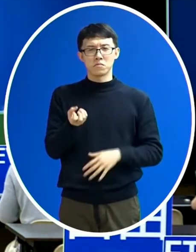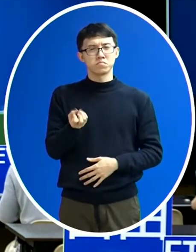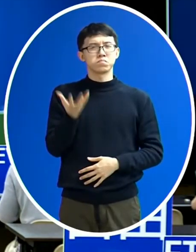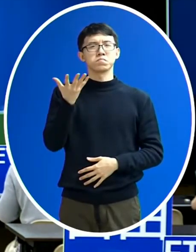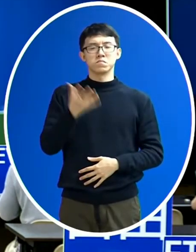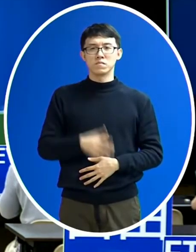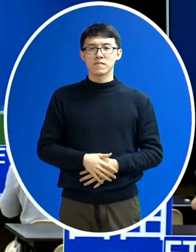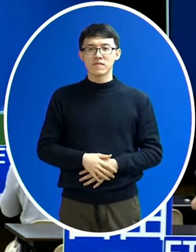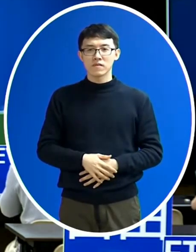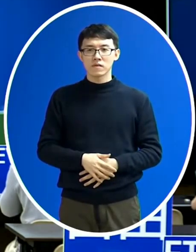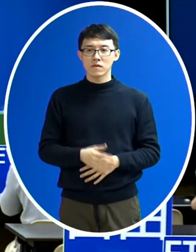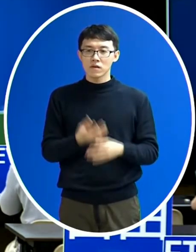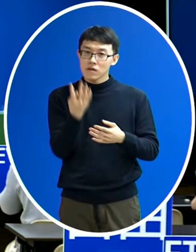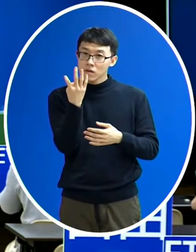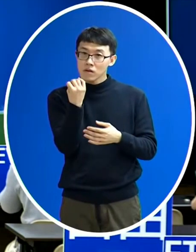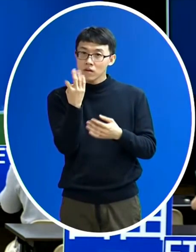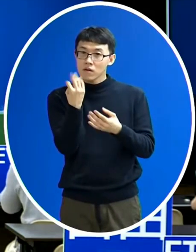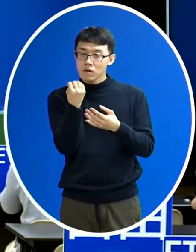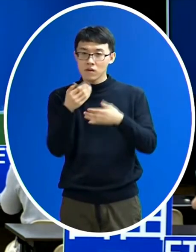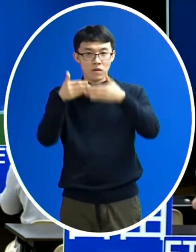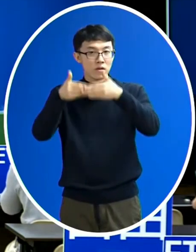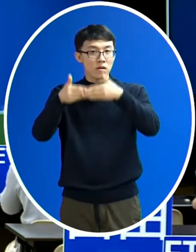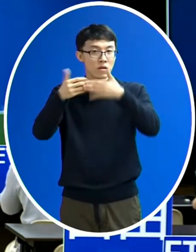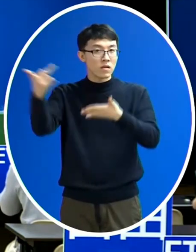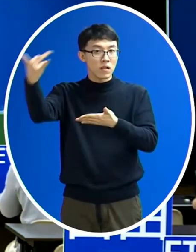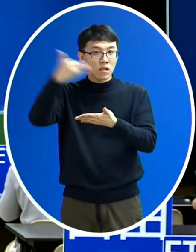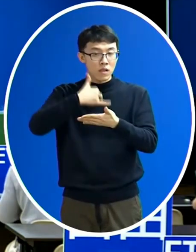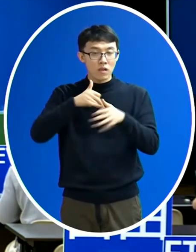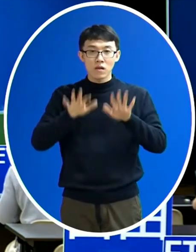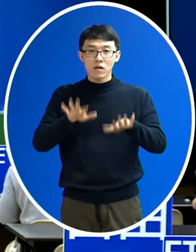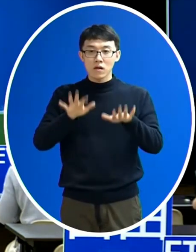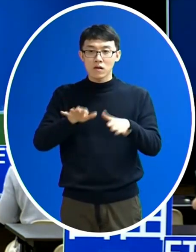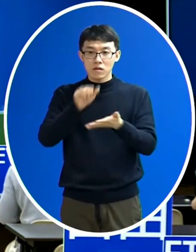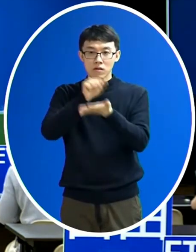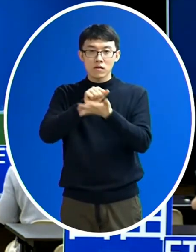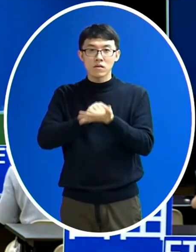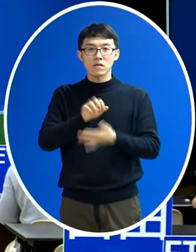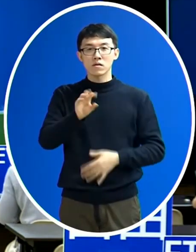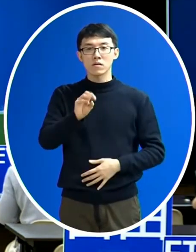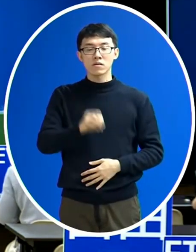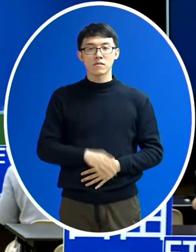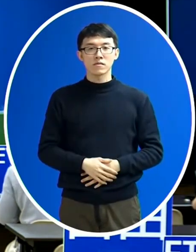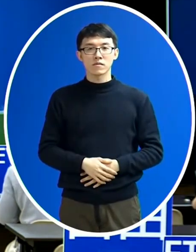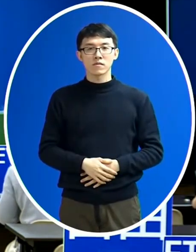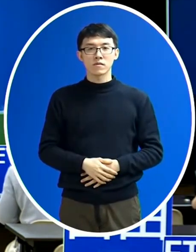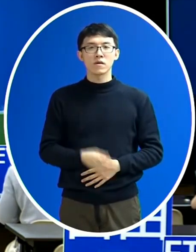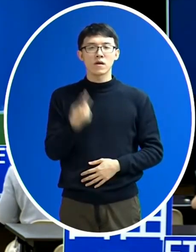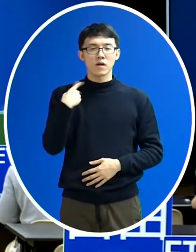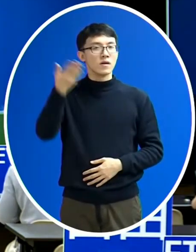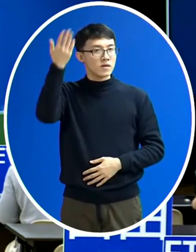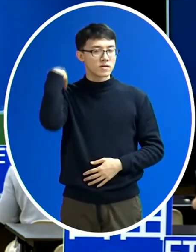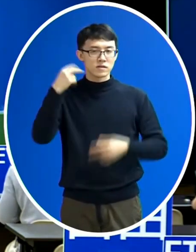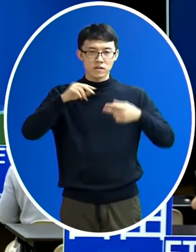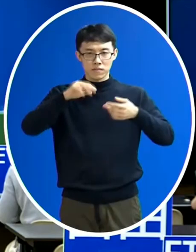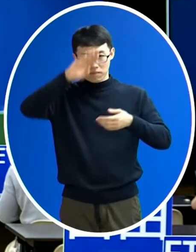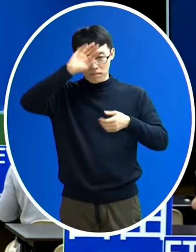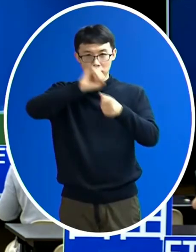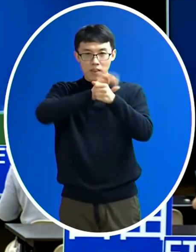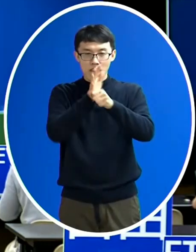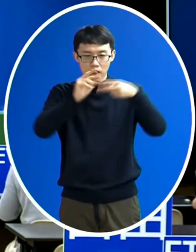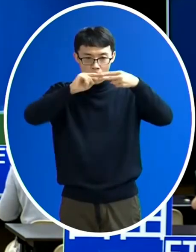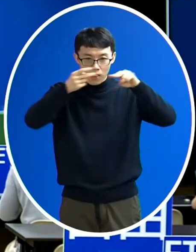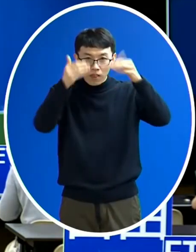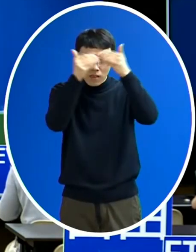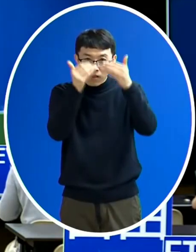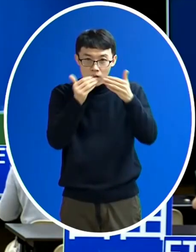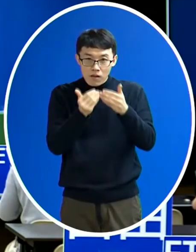那其中有多少是来自那个中国大陆，我们现在有相关的统计吗？那还有之前那个定序现在结果出来的吗？那另